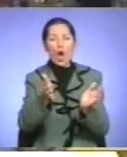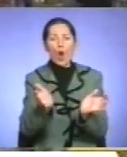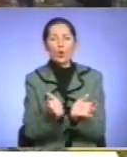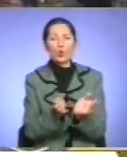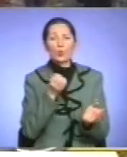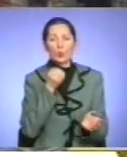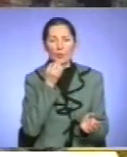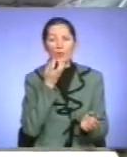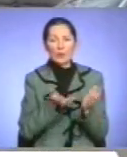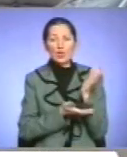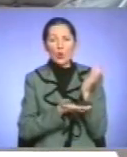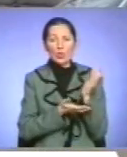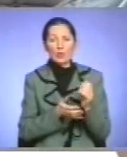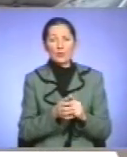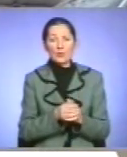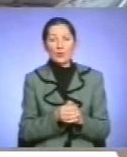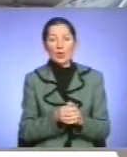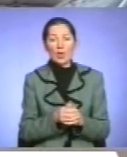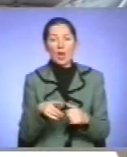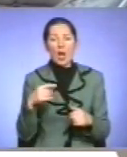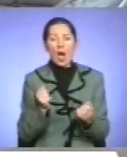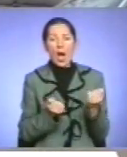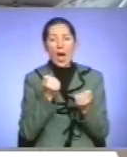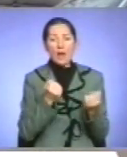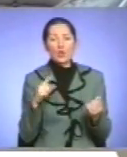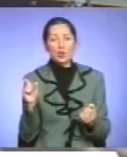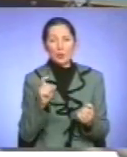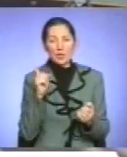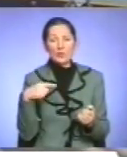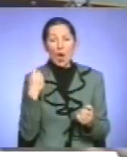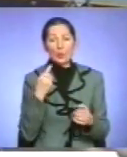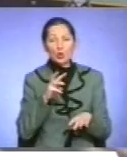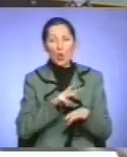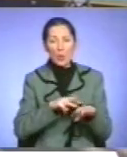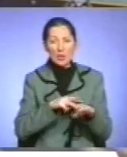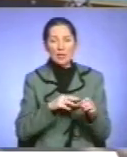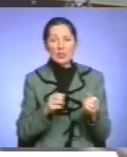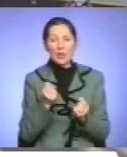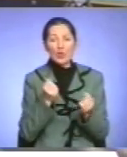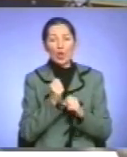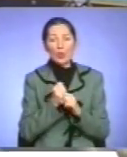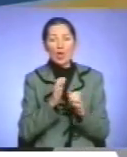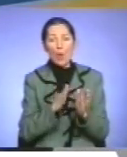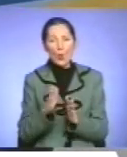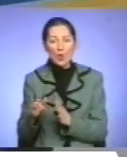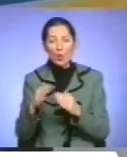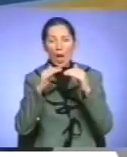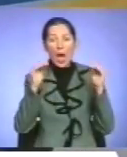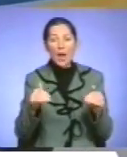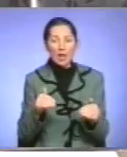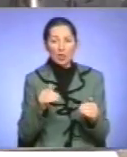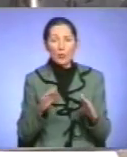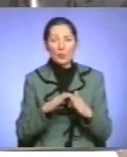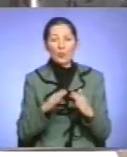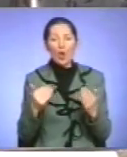наводиться порядок в службових приміщеннях. Автогосподарстві обласної міліції водії наводили порядок у гаражних приміщеннях, оновлювали технічний стан службового